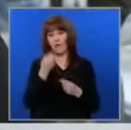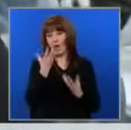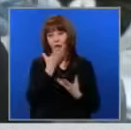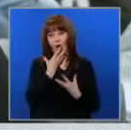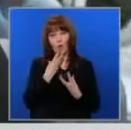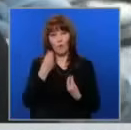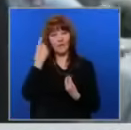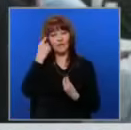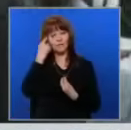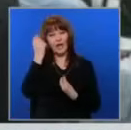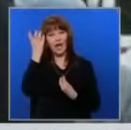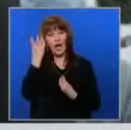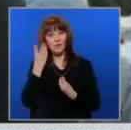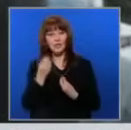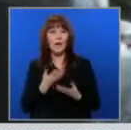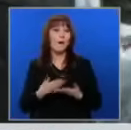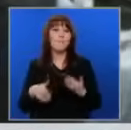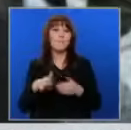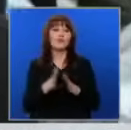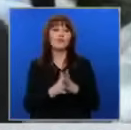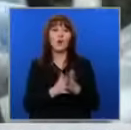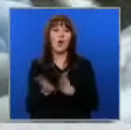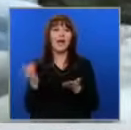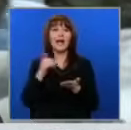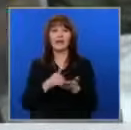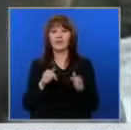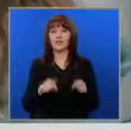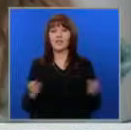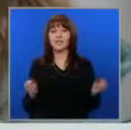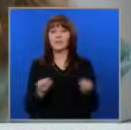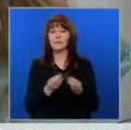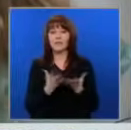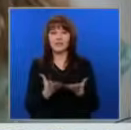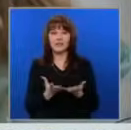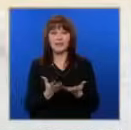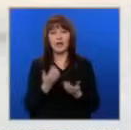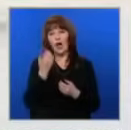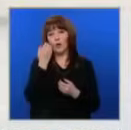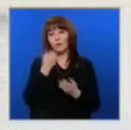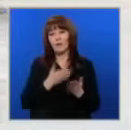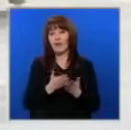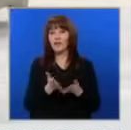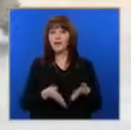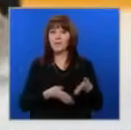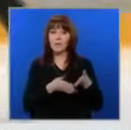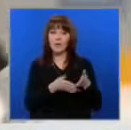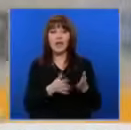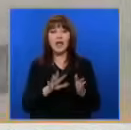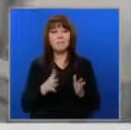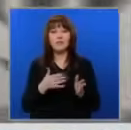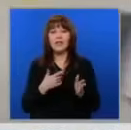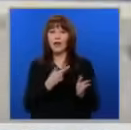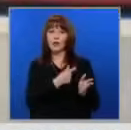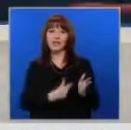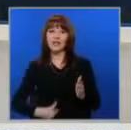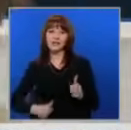И така, повече хора са, така, идват на такива събития и е готино. Добър начин да помагаш на хората. На леда бяха и някои от